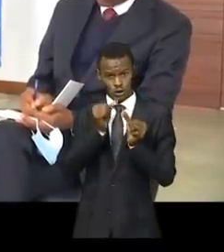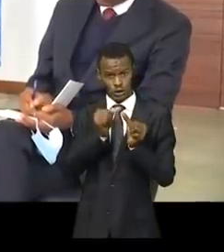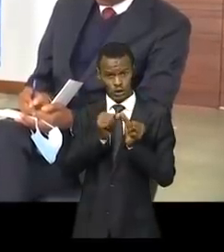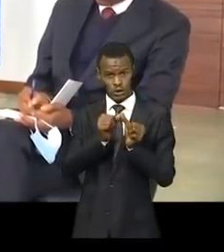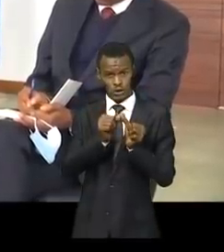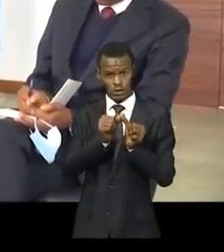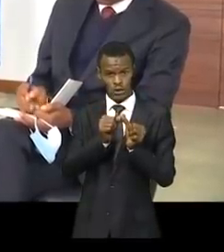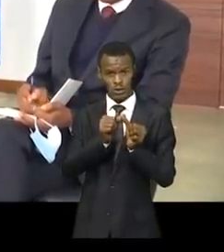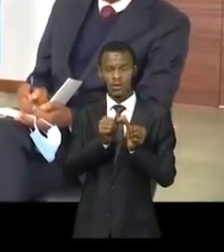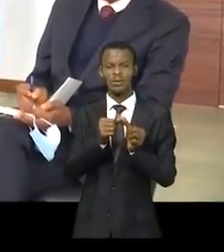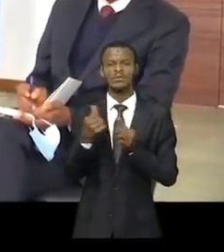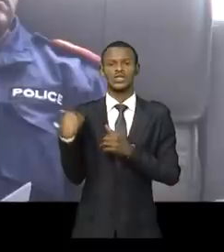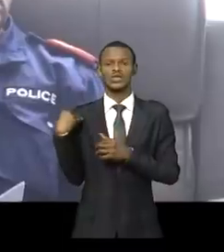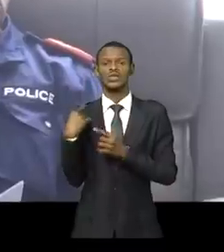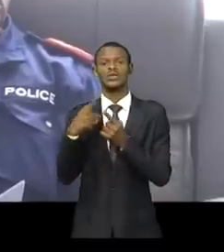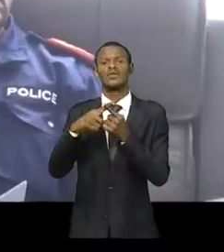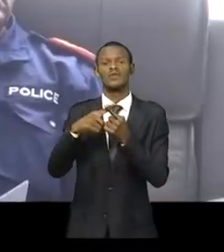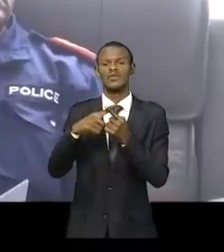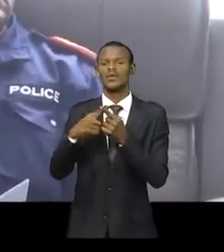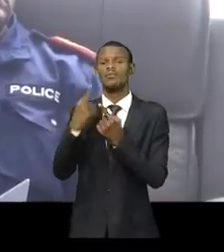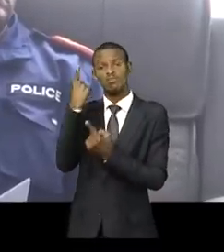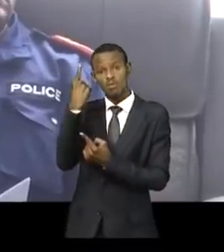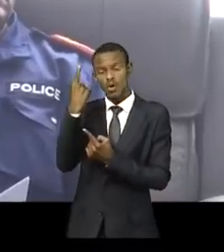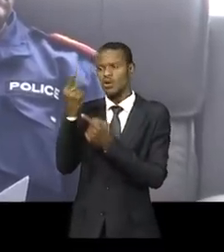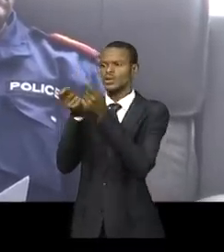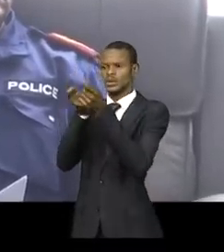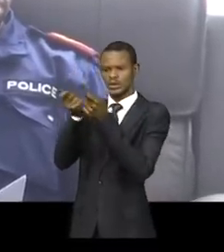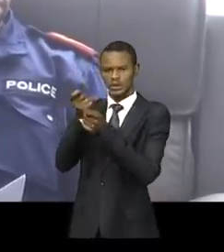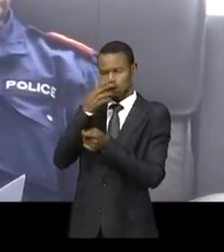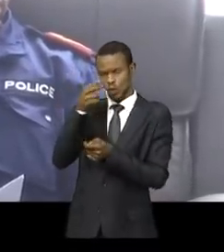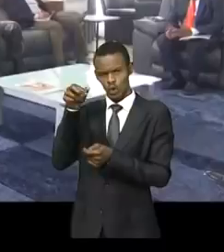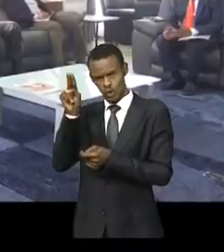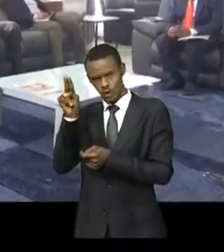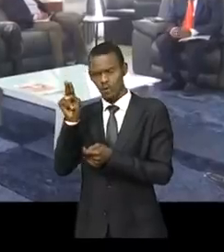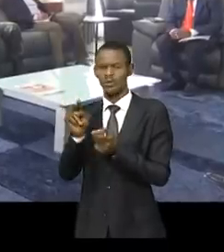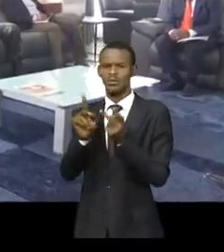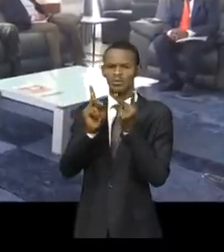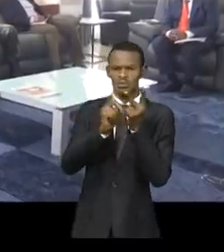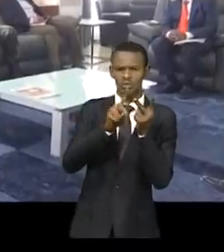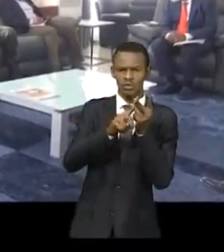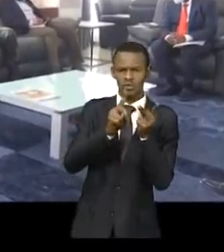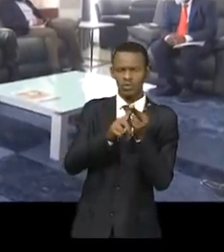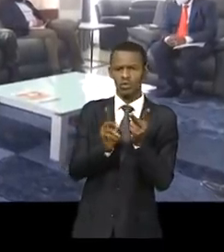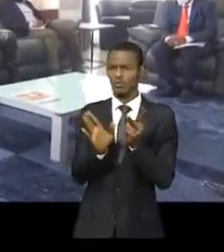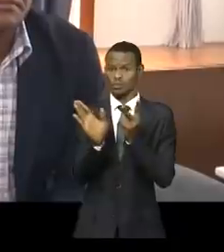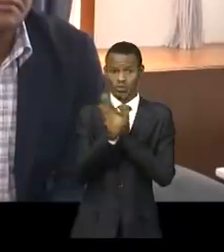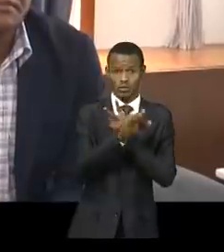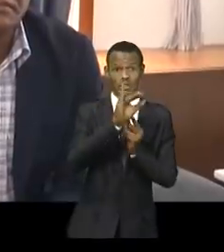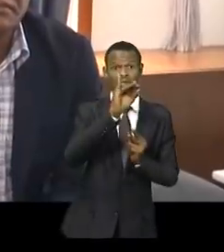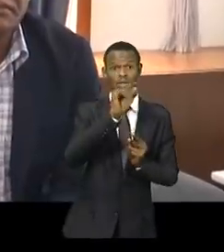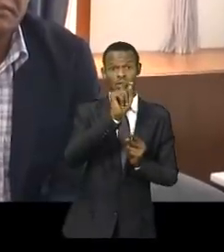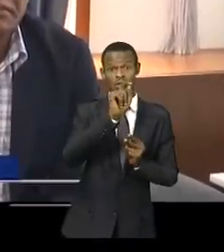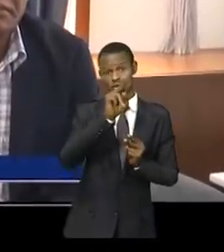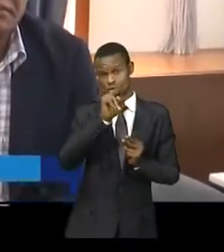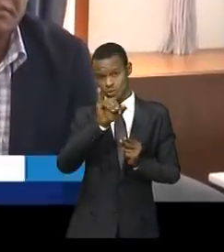Il sera secondé par le commissaire divisionnaire de la police à Longaboni Benjamin. Le général Constant Ndima Kongba, lui,